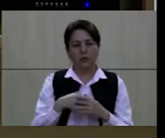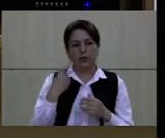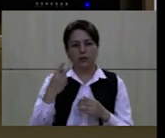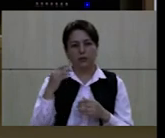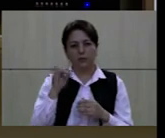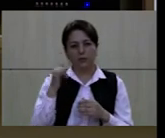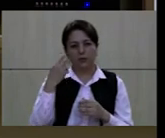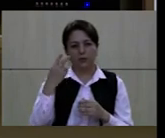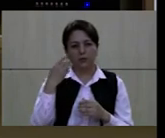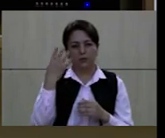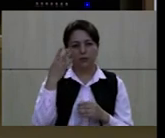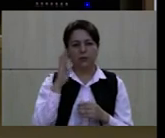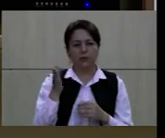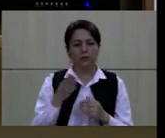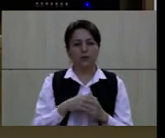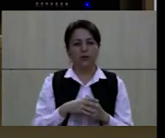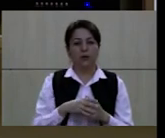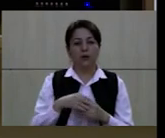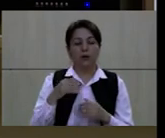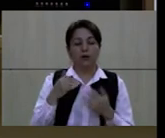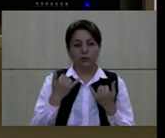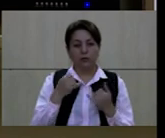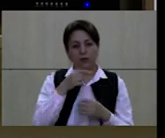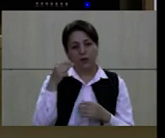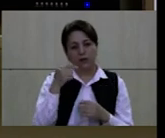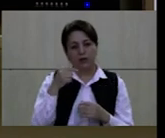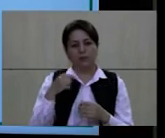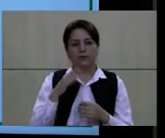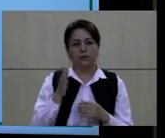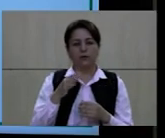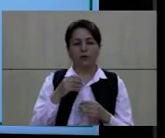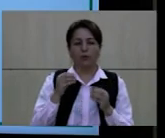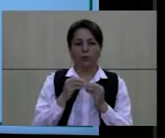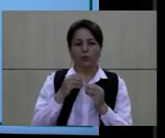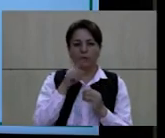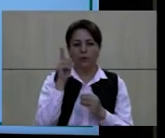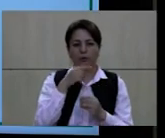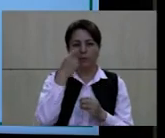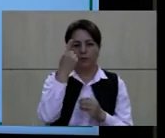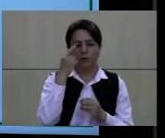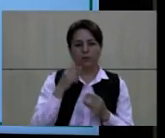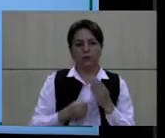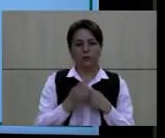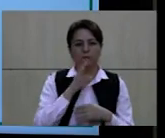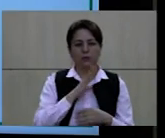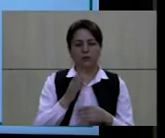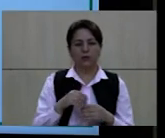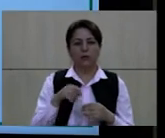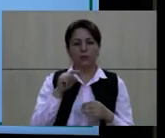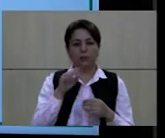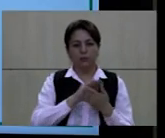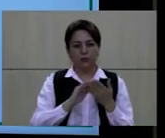ga ko'paytirsam 4. Endi esa ayirib qo'yaman. 10 dan 1 hosil bo'ldi. Bu yozuvda